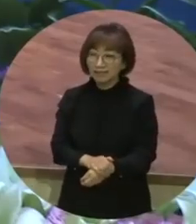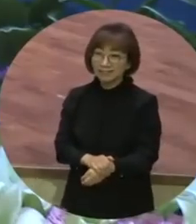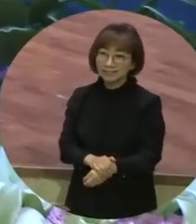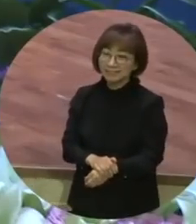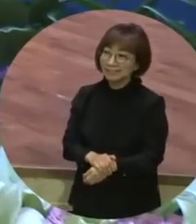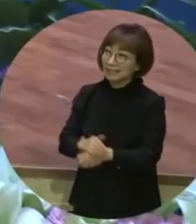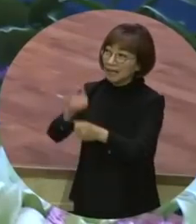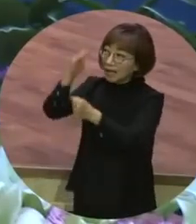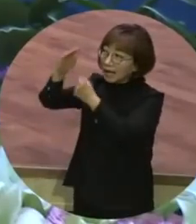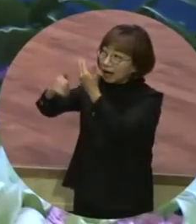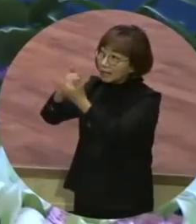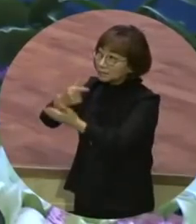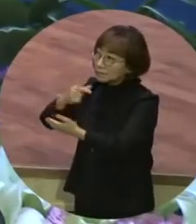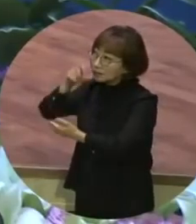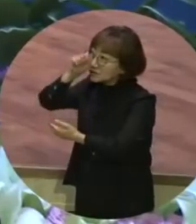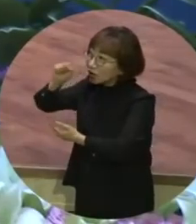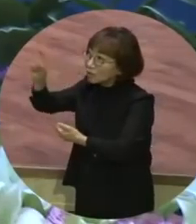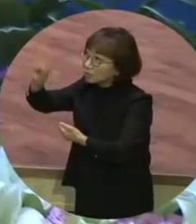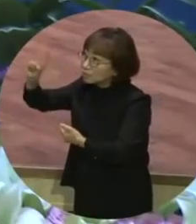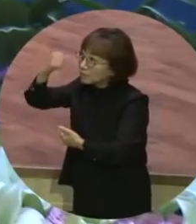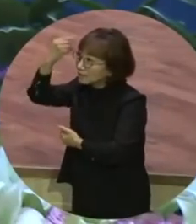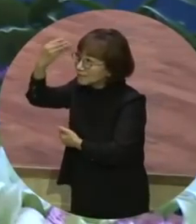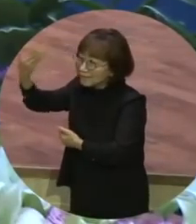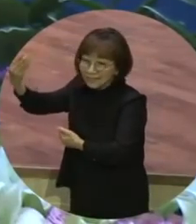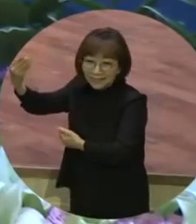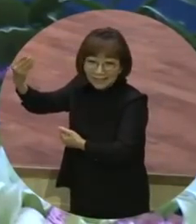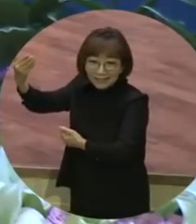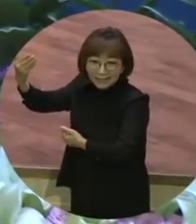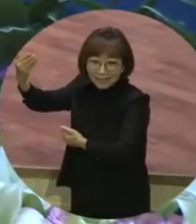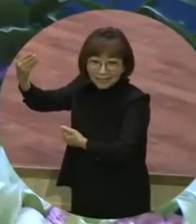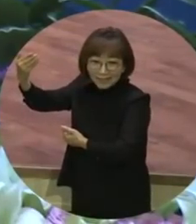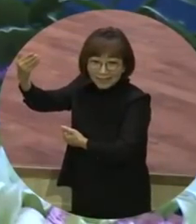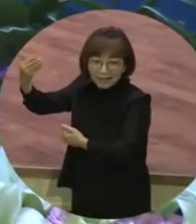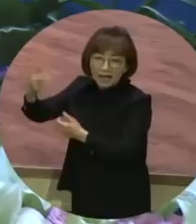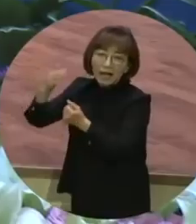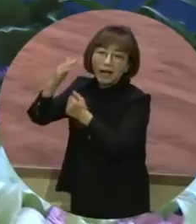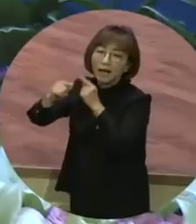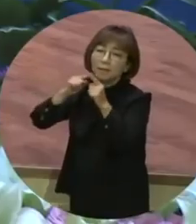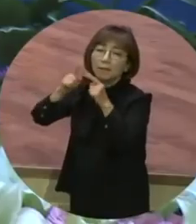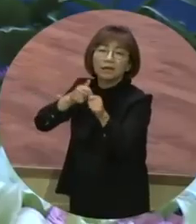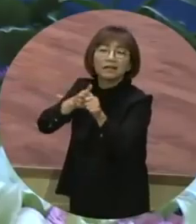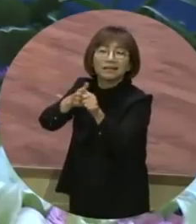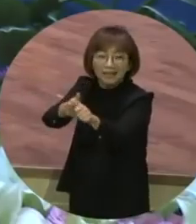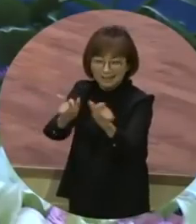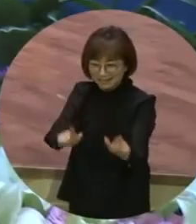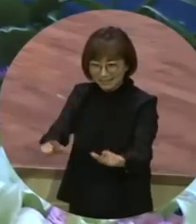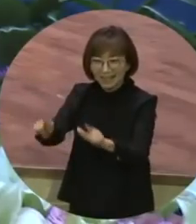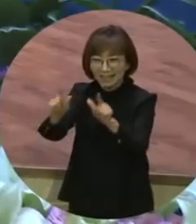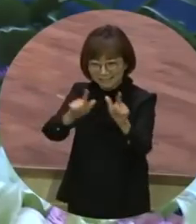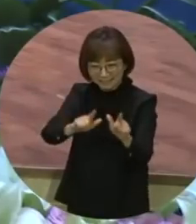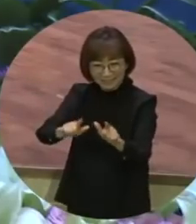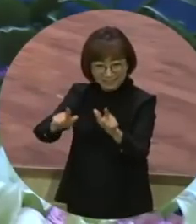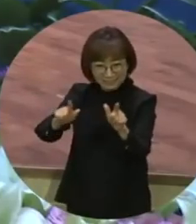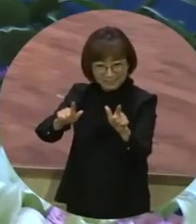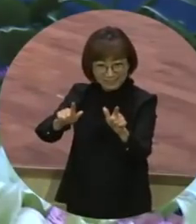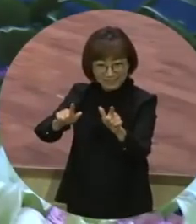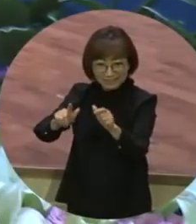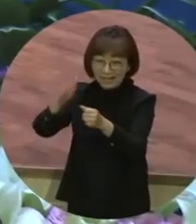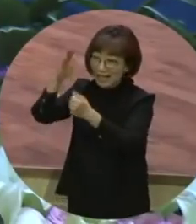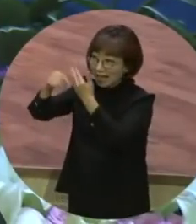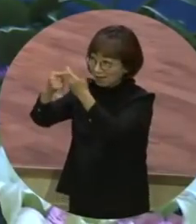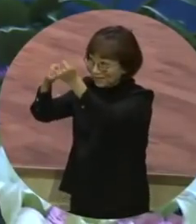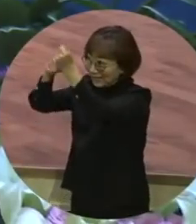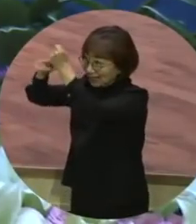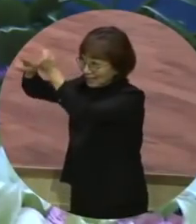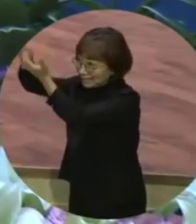하나님 앞에 선을 향하는 삶이 뭡니까? 선이 뭐냐? 하나님의 말씀대로 사는 거예요. 하나님의 뜻대로